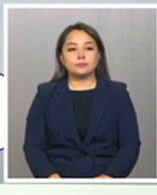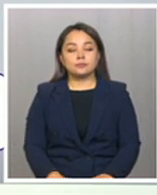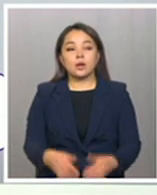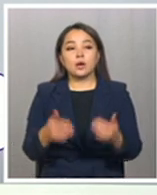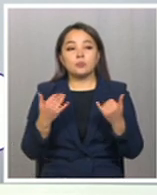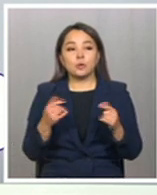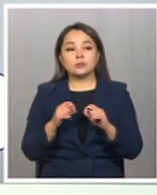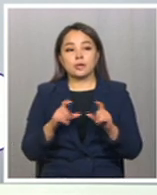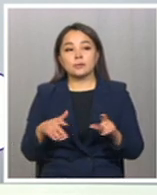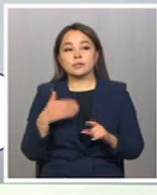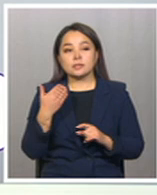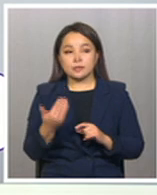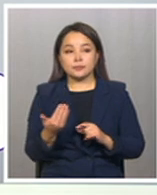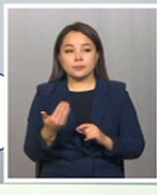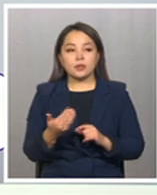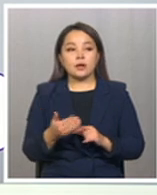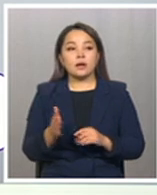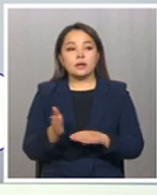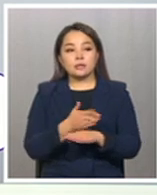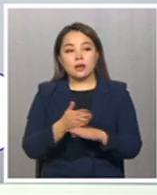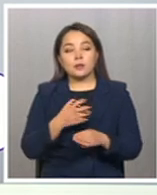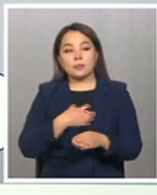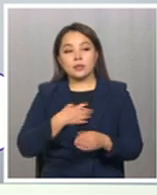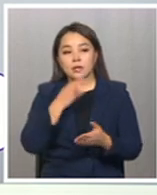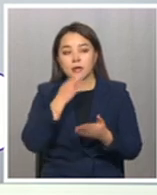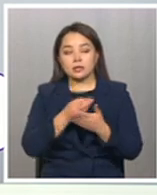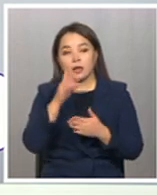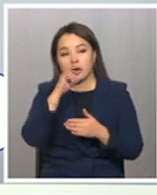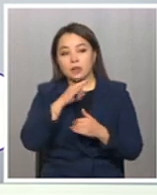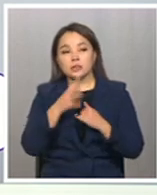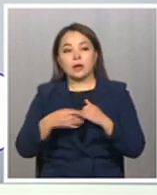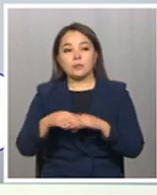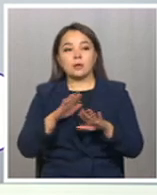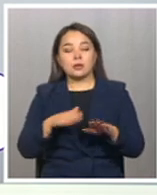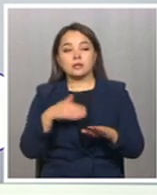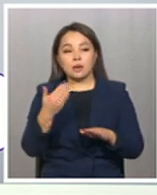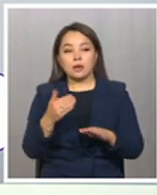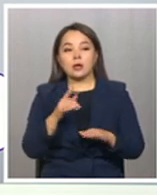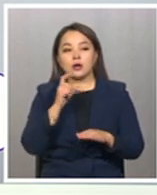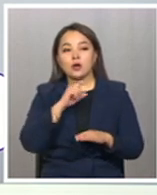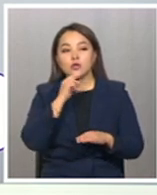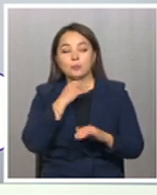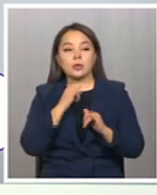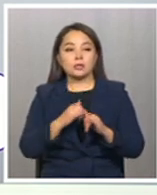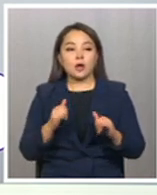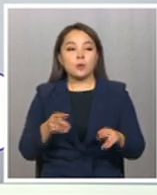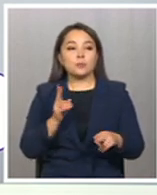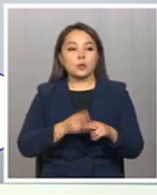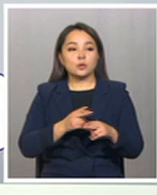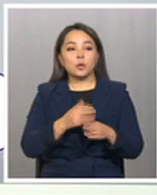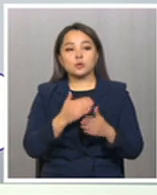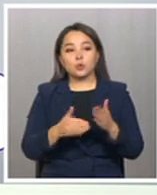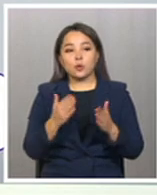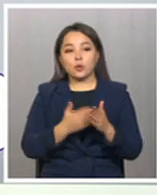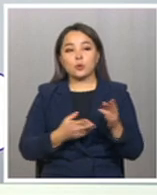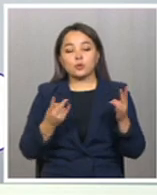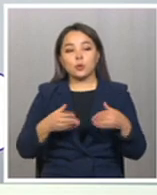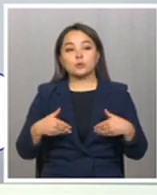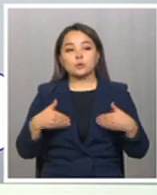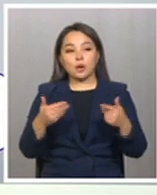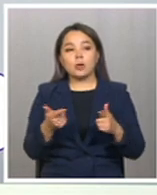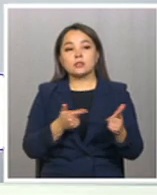Бүгінгі сабақта сіздер талдау негізінде Қазақстан аймақтарының экономикалық даму кедергілерін жою жөнінде ұсыныстар